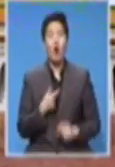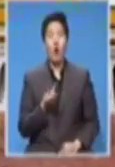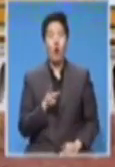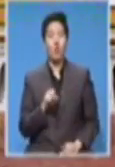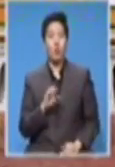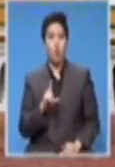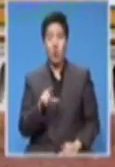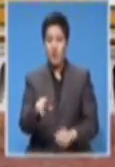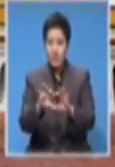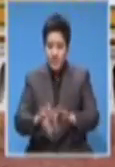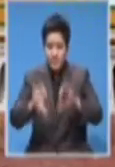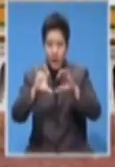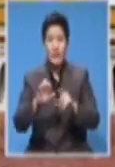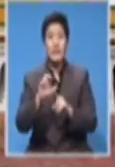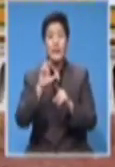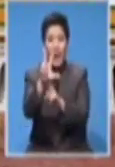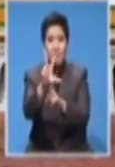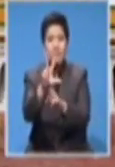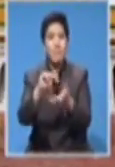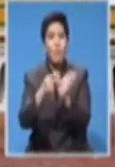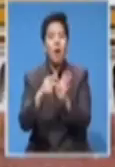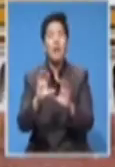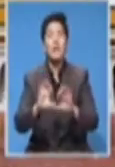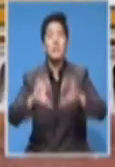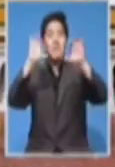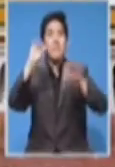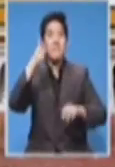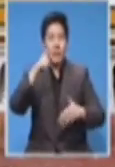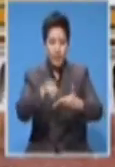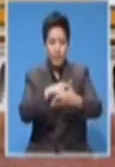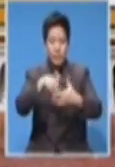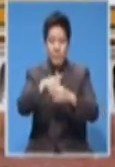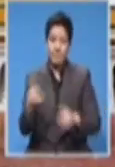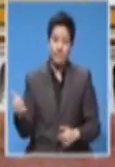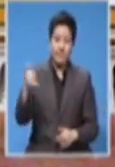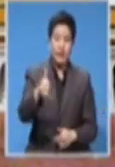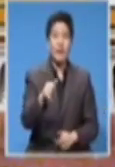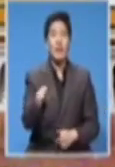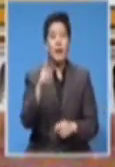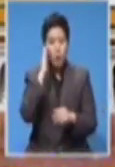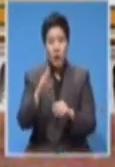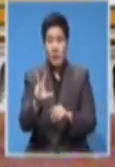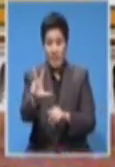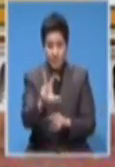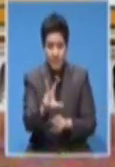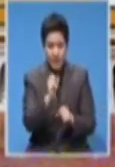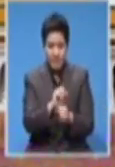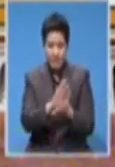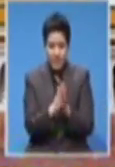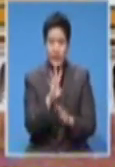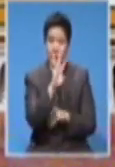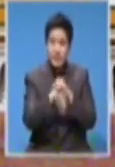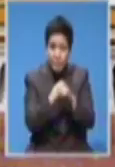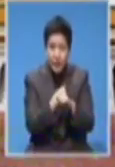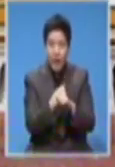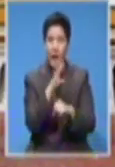บาลเพราะ3ของผมเนี่ยมันจะส่งไปโน่นไปรัฐบาลใหม่ก็จะเขียนไป1 2 3นะครับ1นั้นก็อาจจะ4ปี